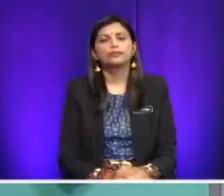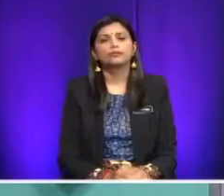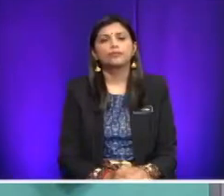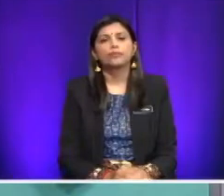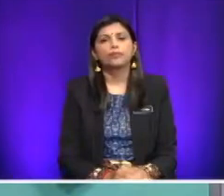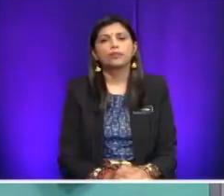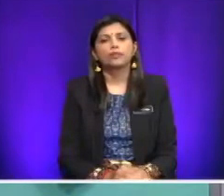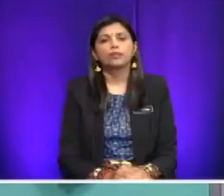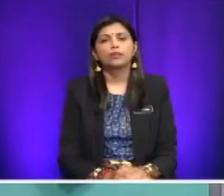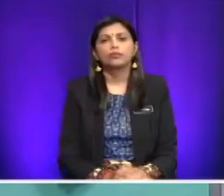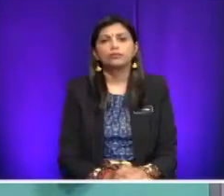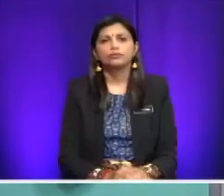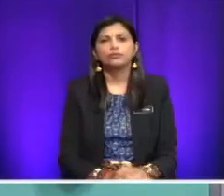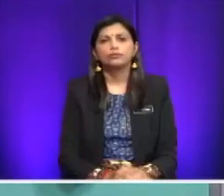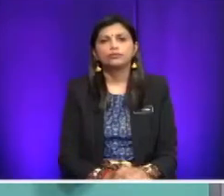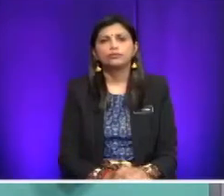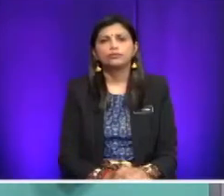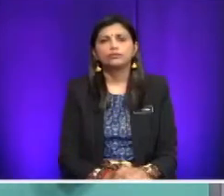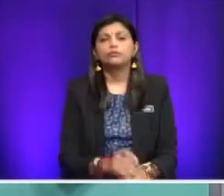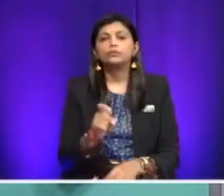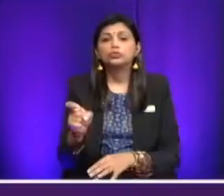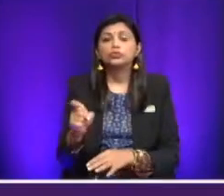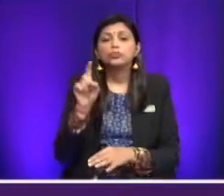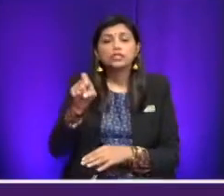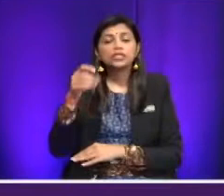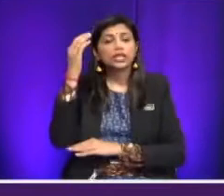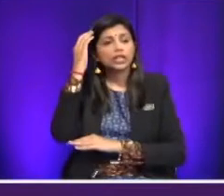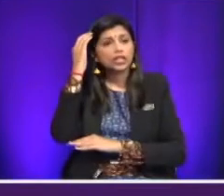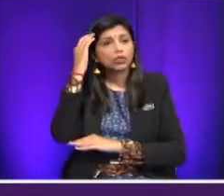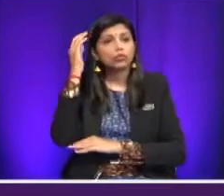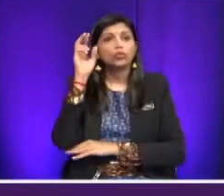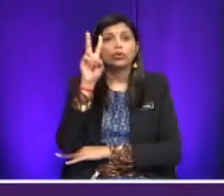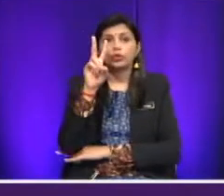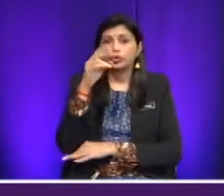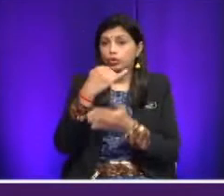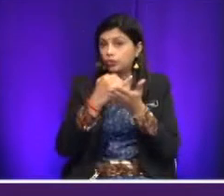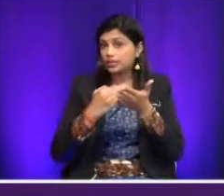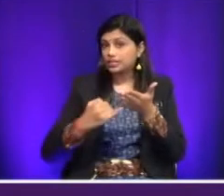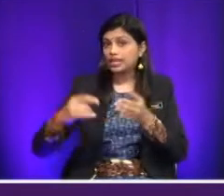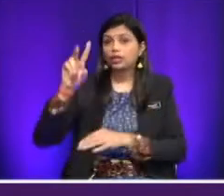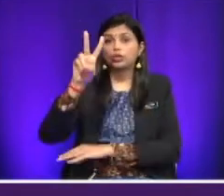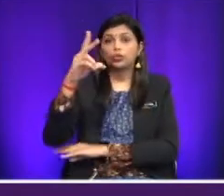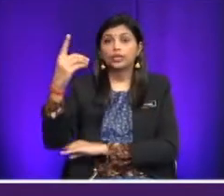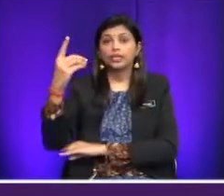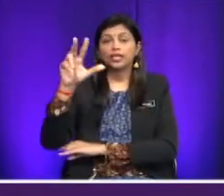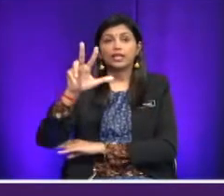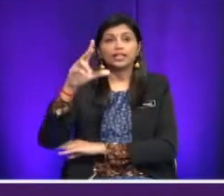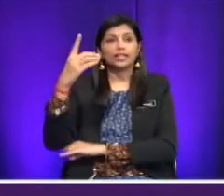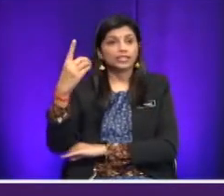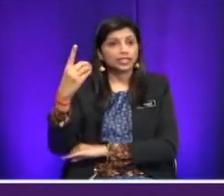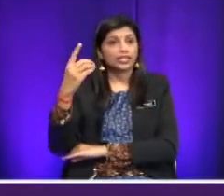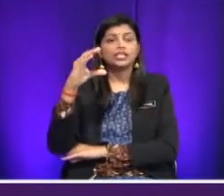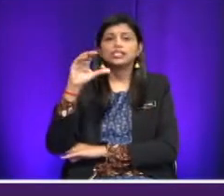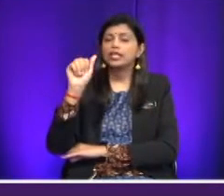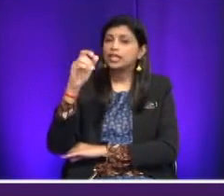mereka bentuk industri perlulah mempunyai pengetahuan dan kemahiran Jalan lukisan 2D 3D dan periksa atau mitos ketik komputer edit disini